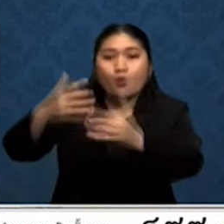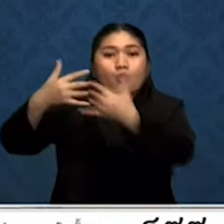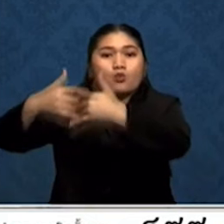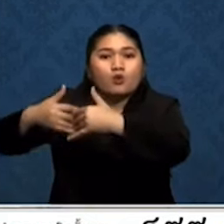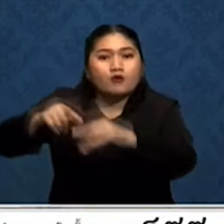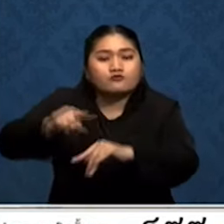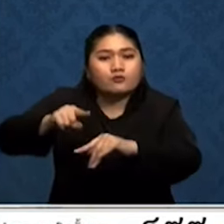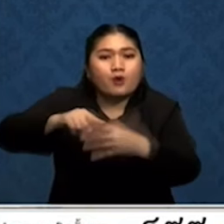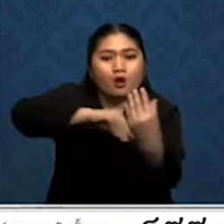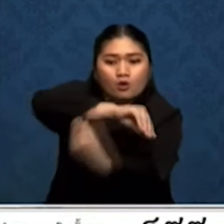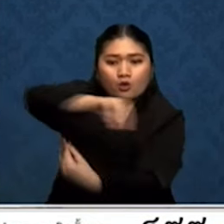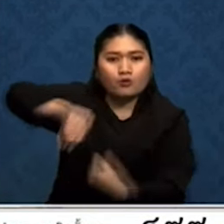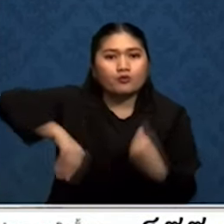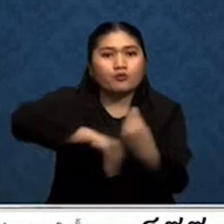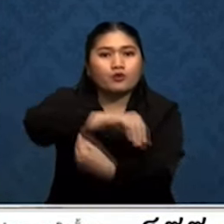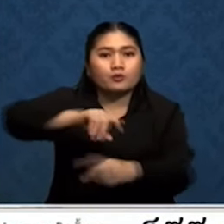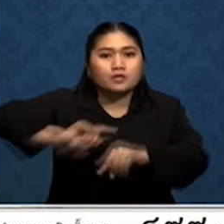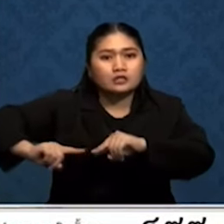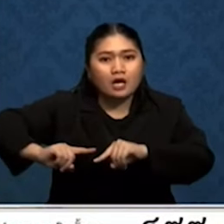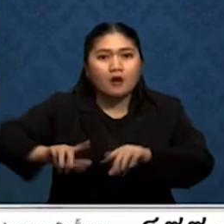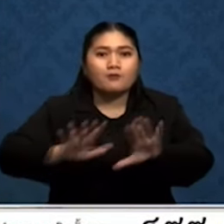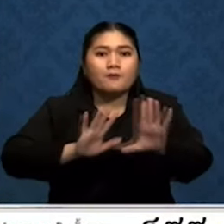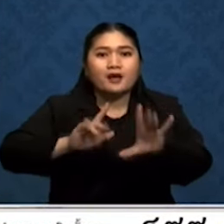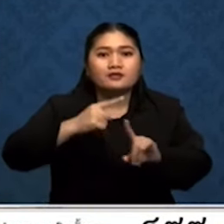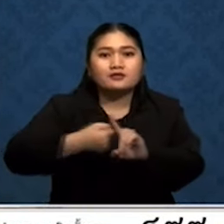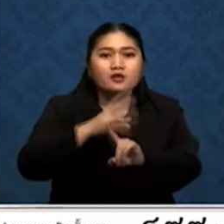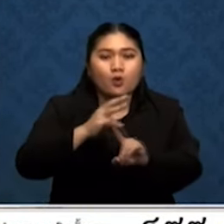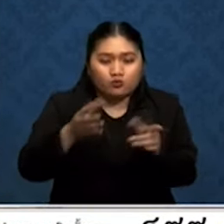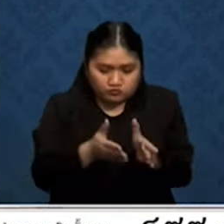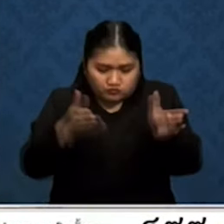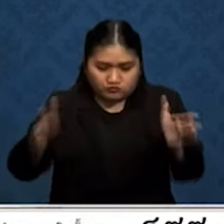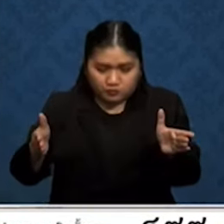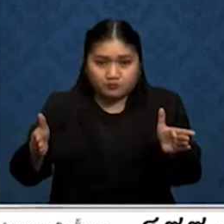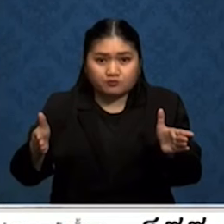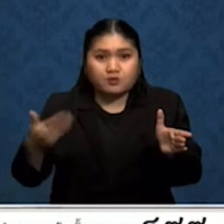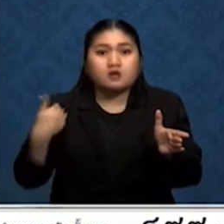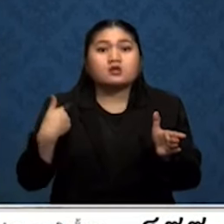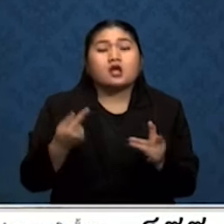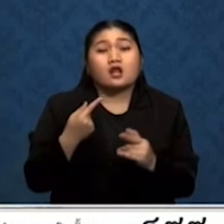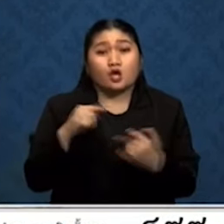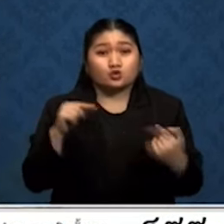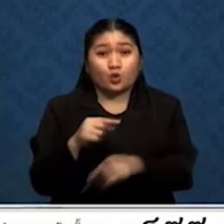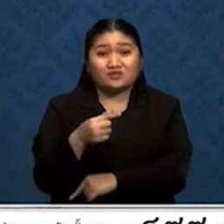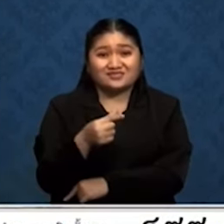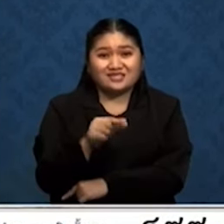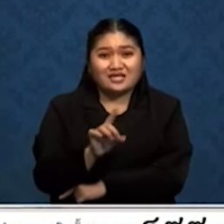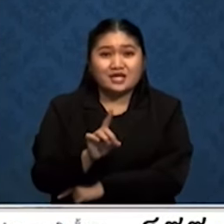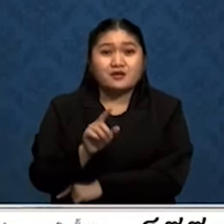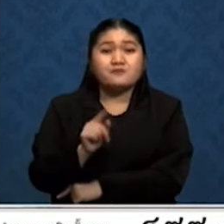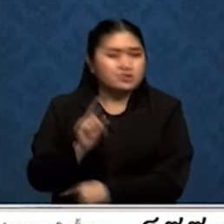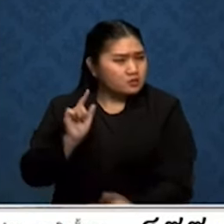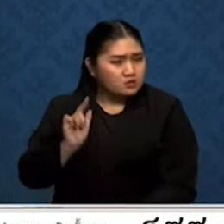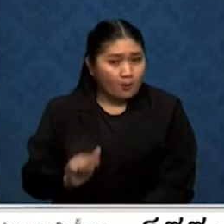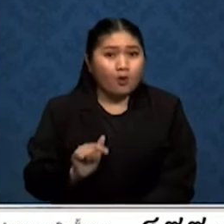ประตุนเศรษฐกิจภายใน 6 เดือนที่แจกและจะทำให้ GDP เฉพา